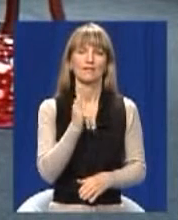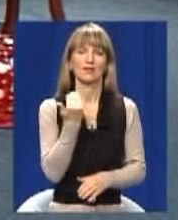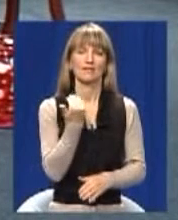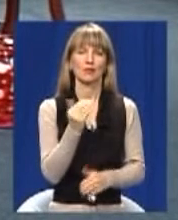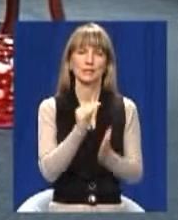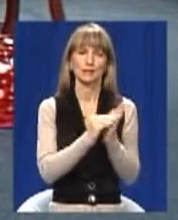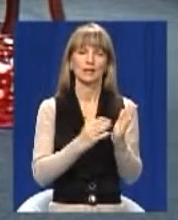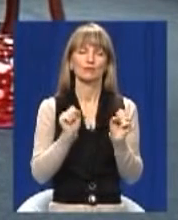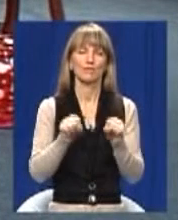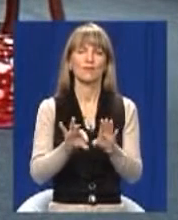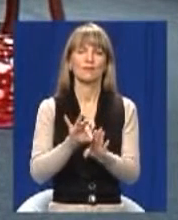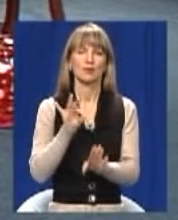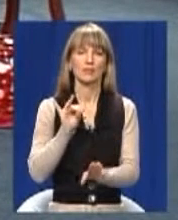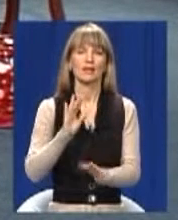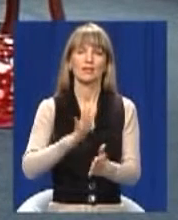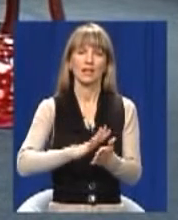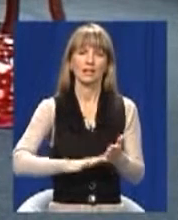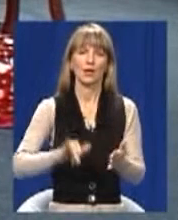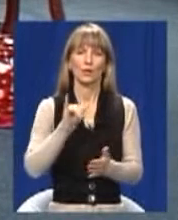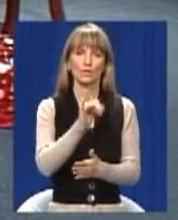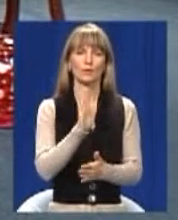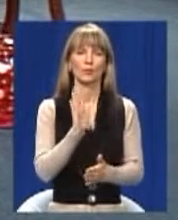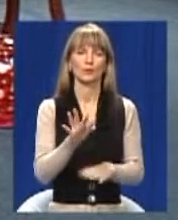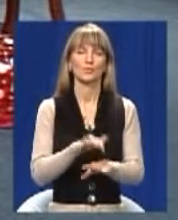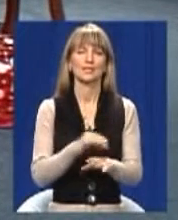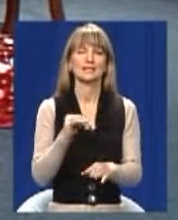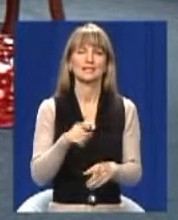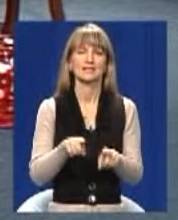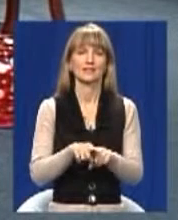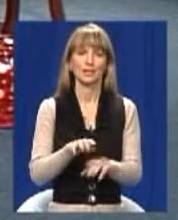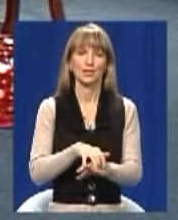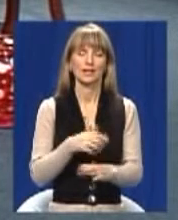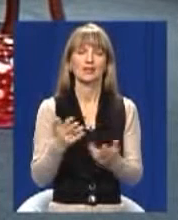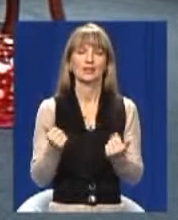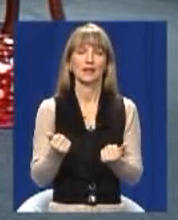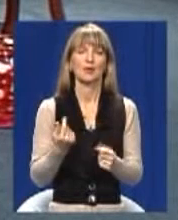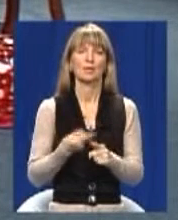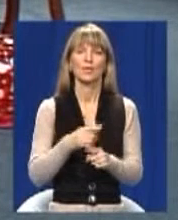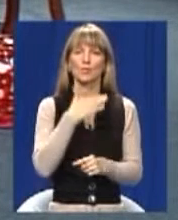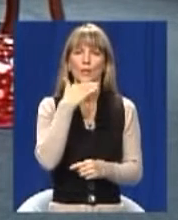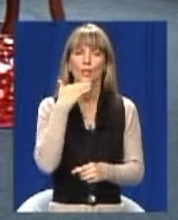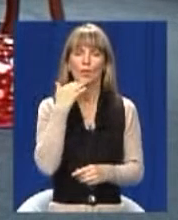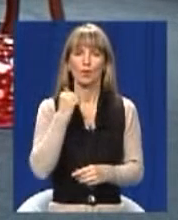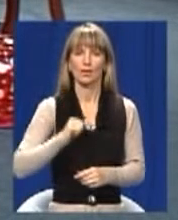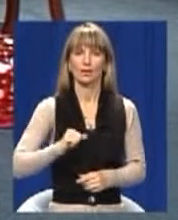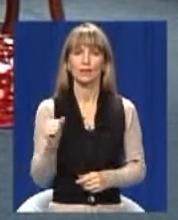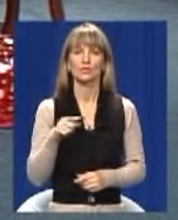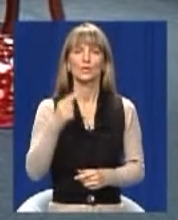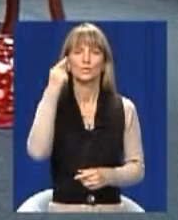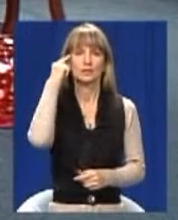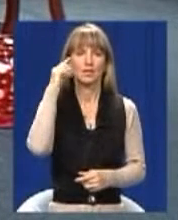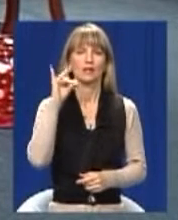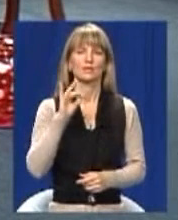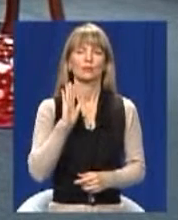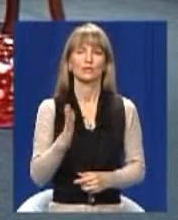списку, який ти можеш вибрати, і надалі в тебе він з'явиться, якийсь один із цих котиків, так? Тож дуже багато компаньйонів ти вже дізналася, і ми